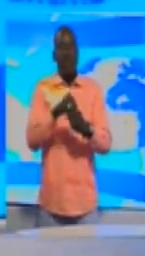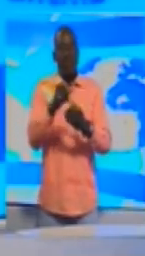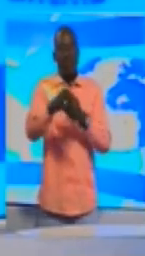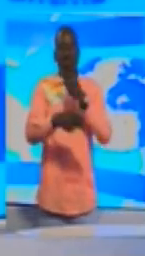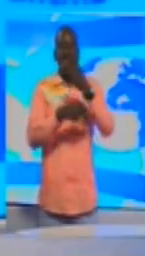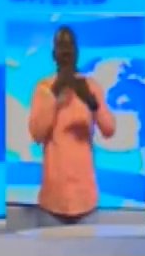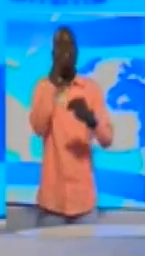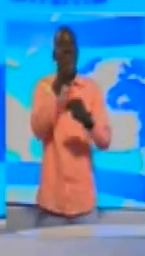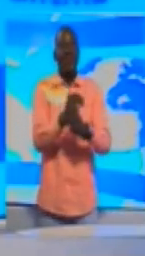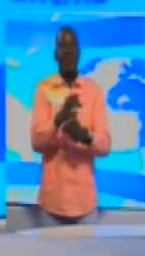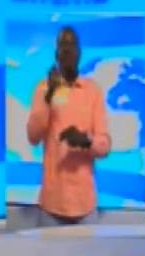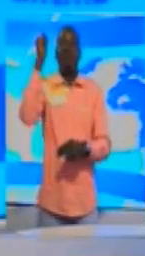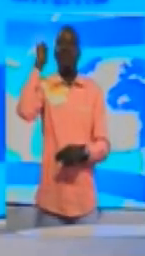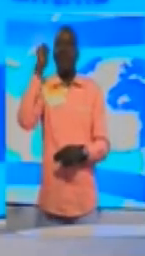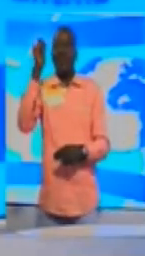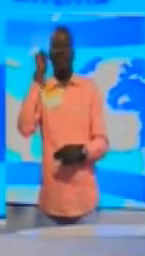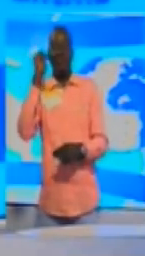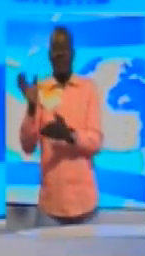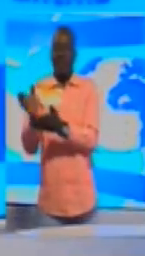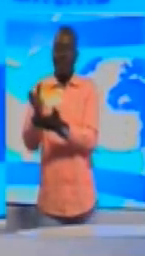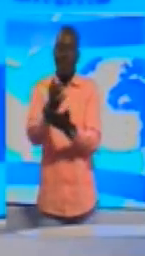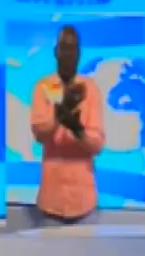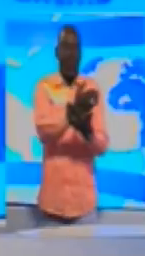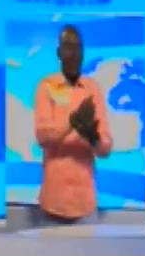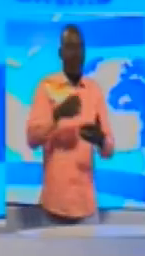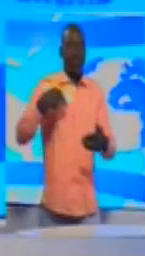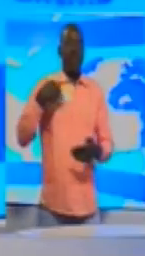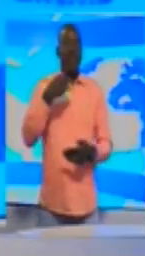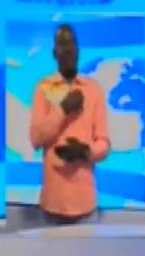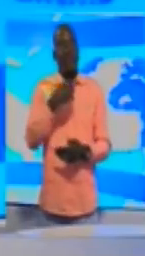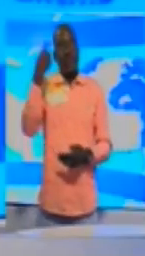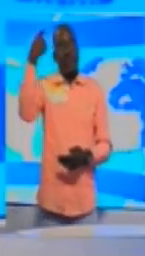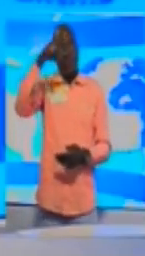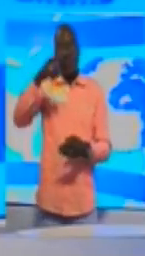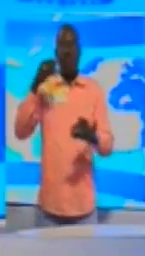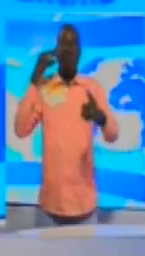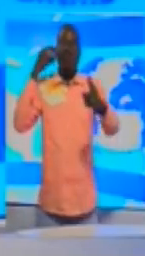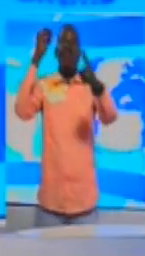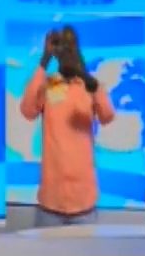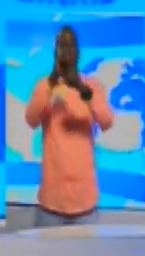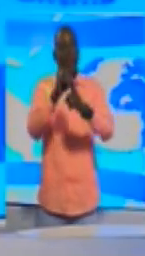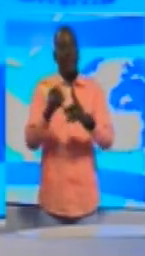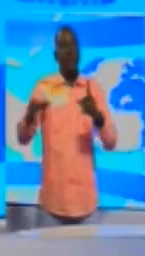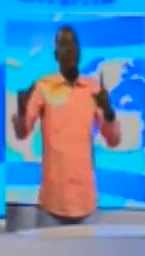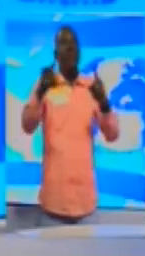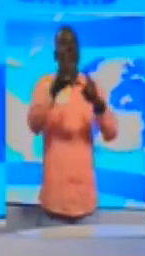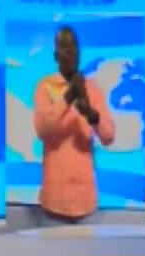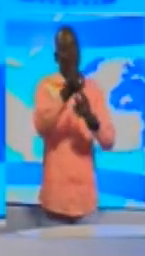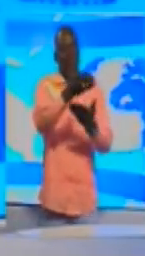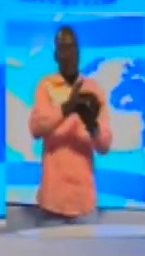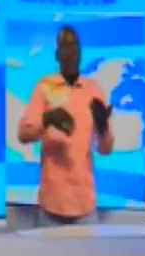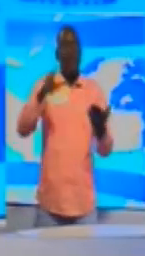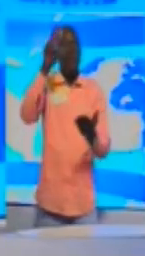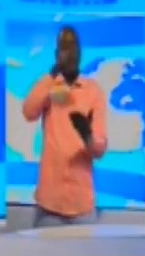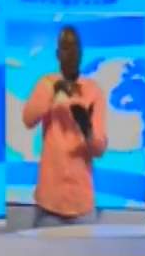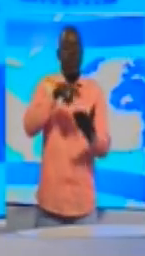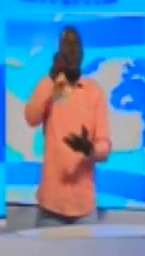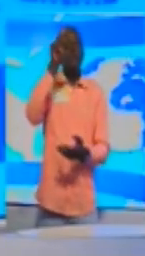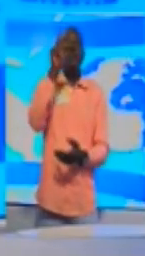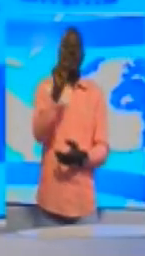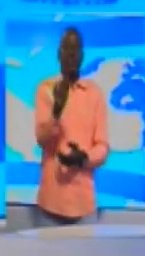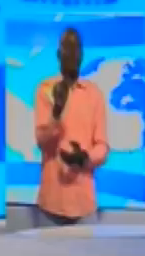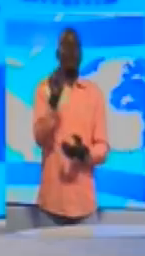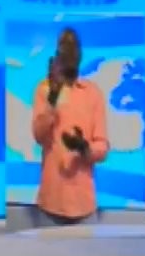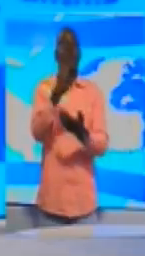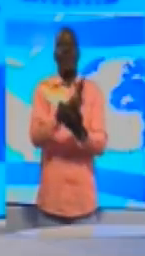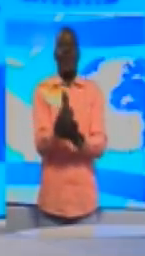parrain a sonné la mobilisation des militants pour l'atteinte des objectifs du parti en 2020. Le point avec